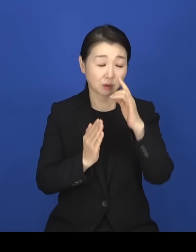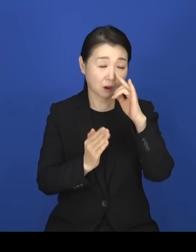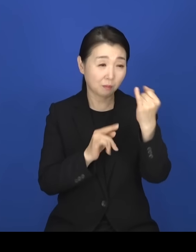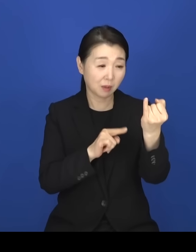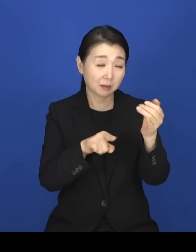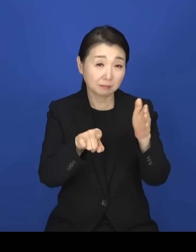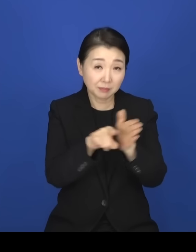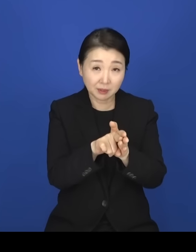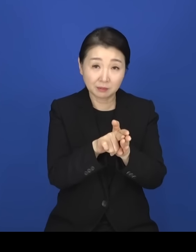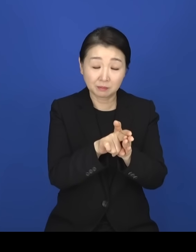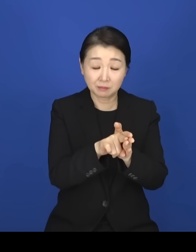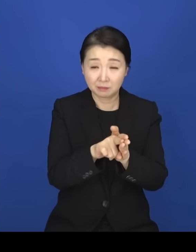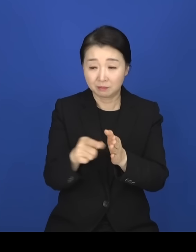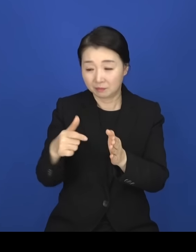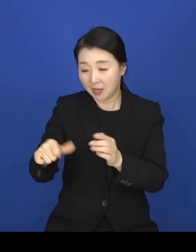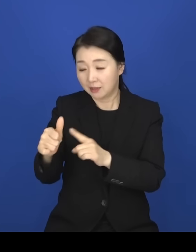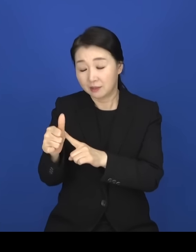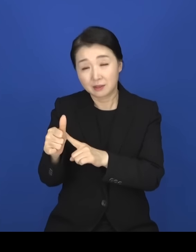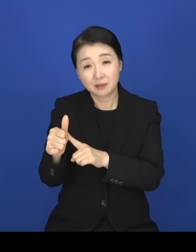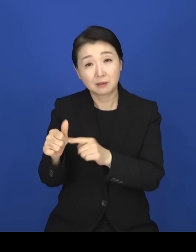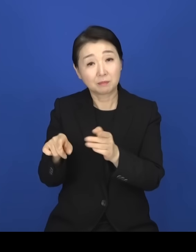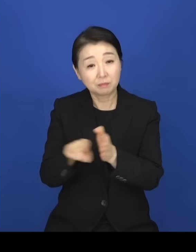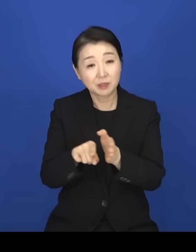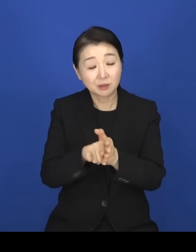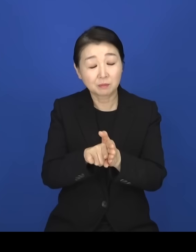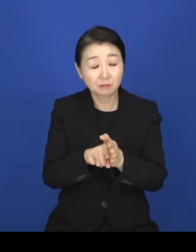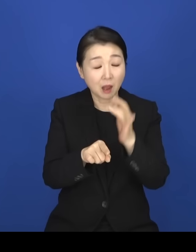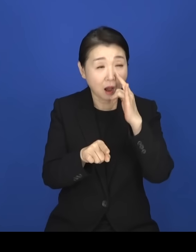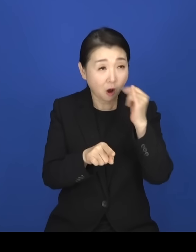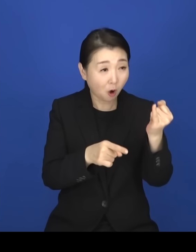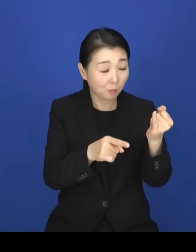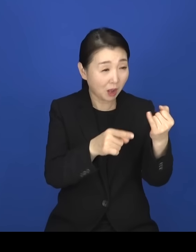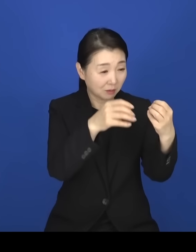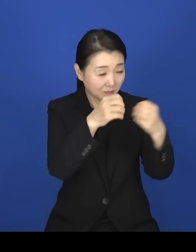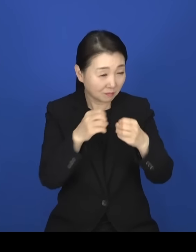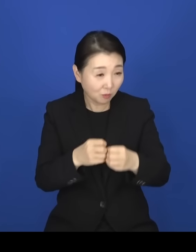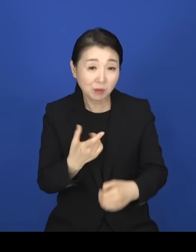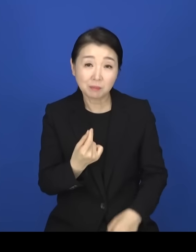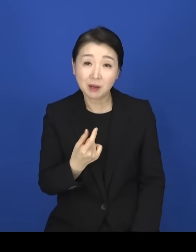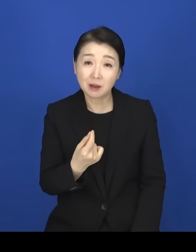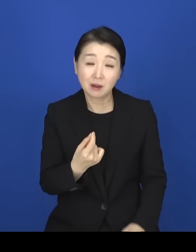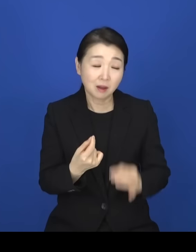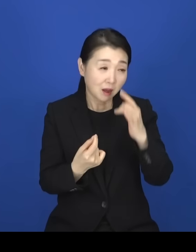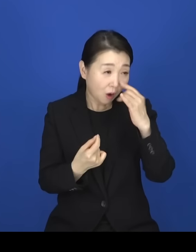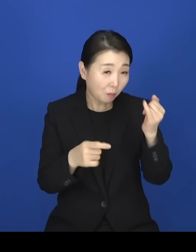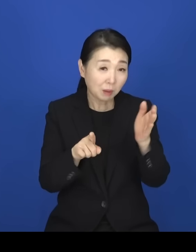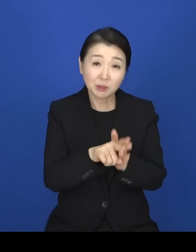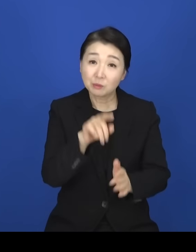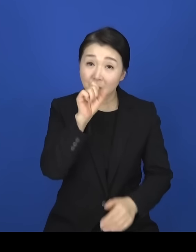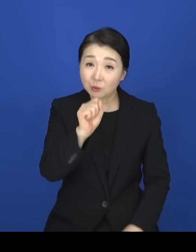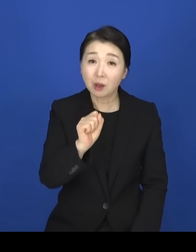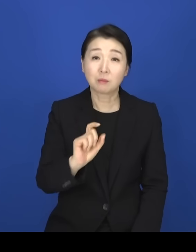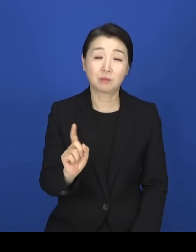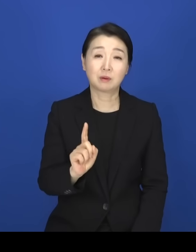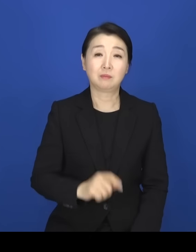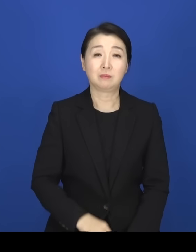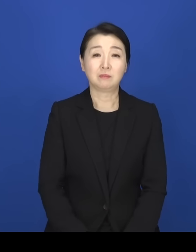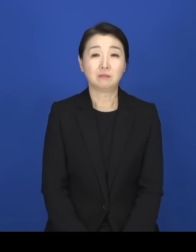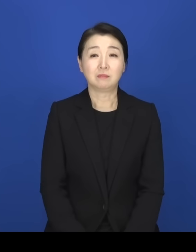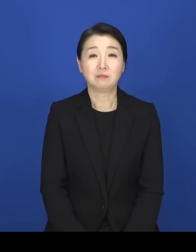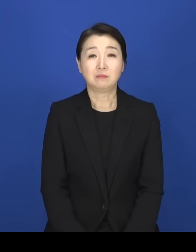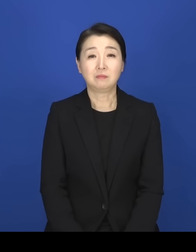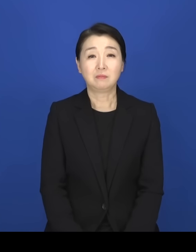어머니의 신앙하고 기리 씨의 신앙이 이제 어머니의 베이스인 것 같아요. 믿음의 신앙이. 어머님이 신앙이 좋으셨나 보네요. 네. 제가 정말 그건 확실하다고